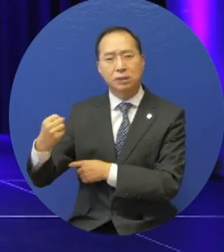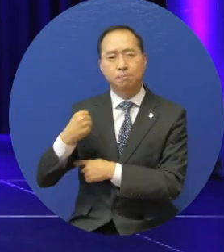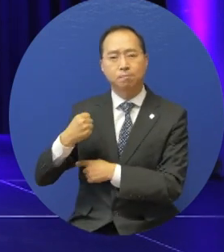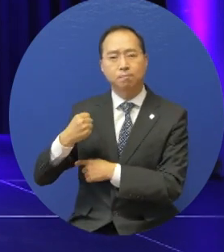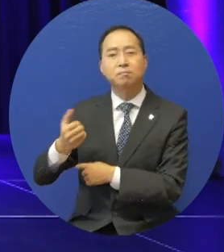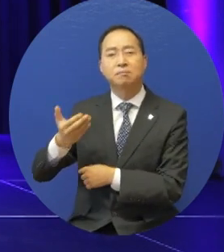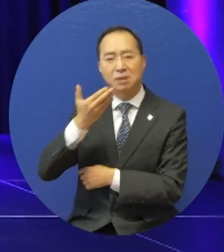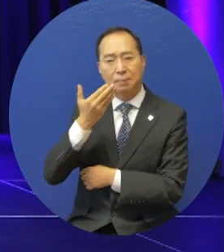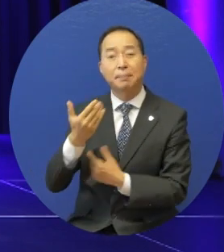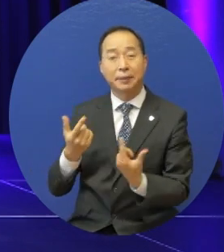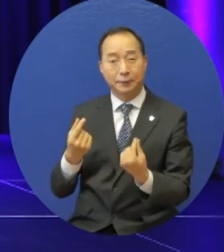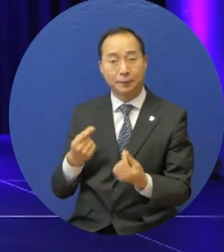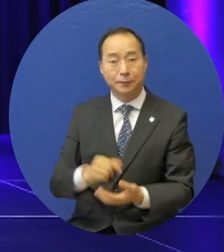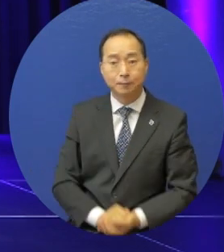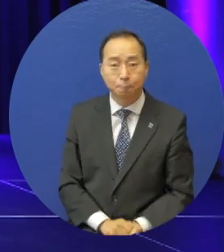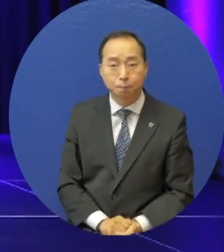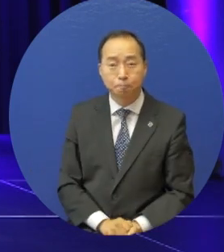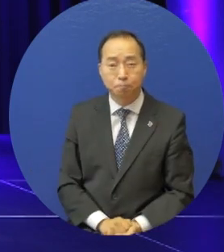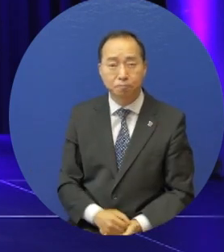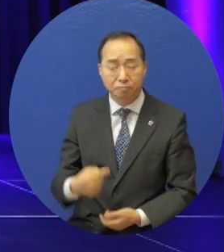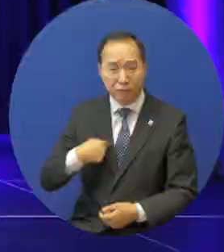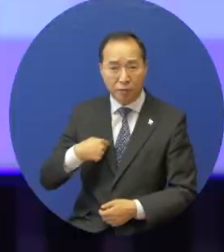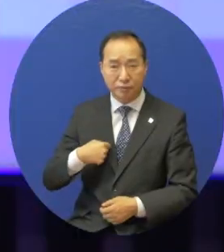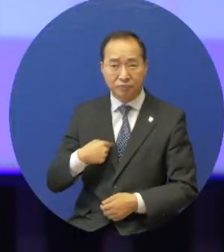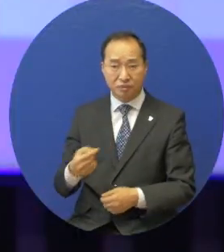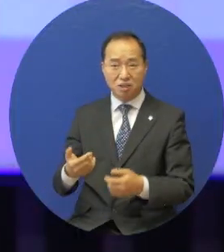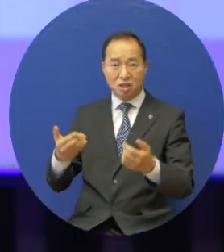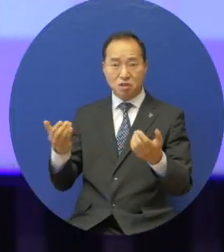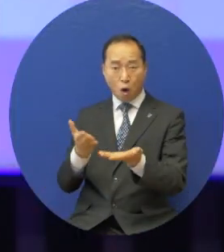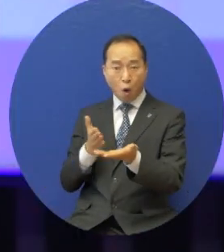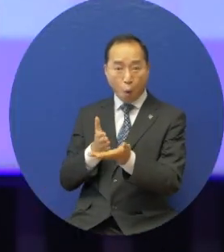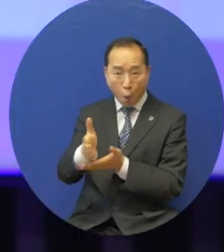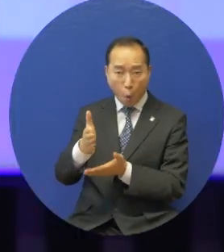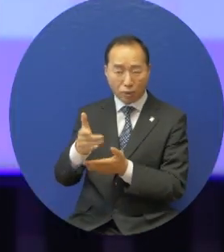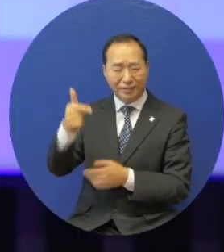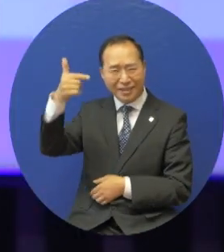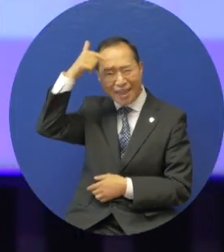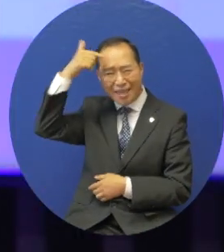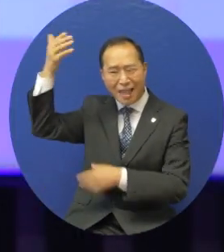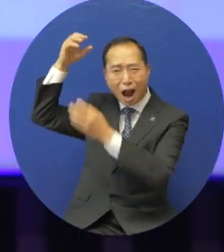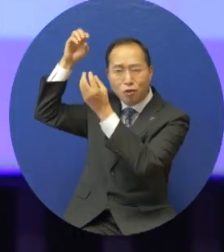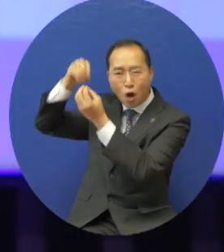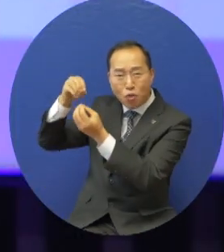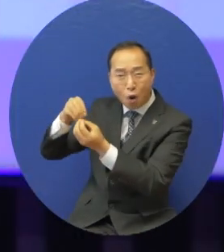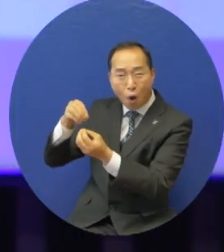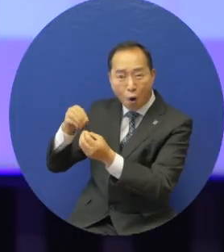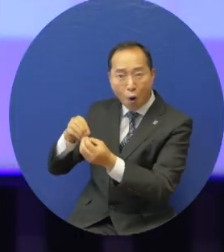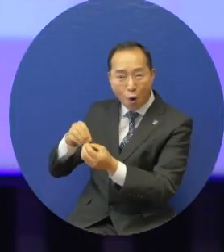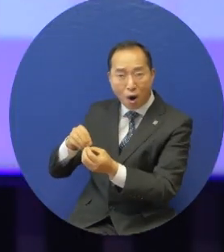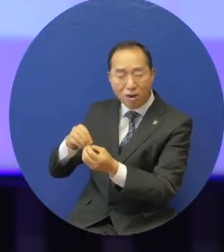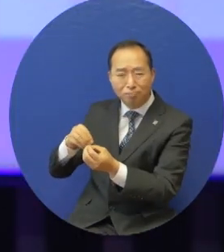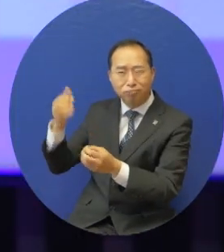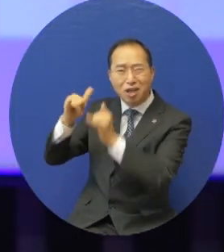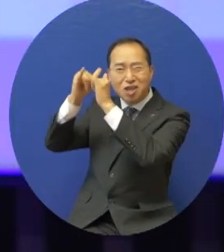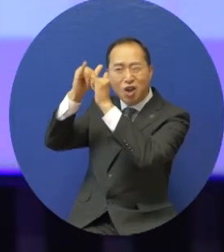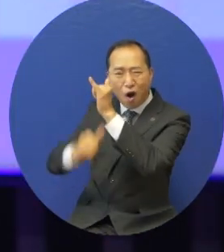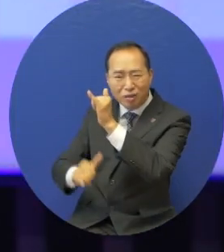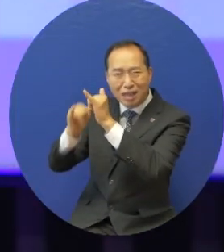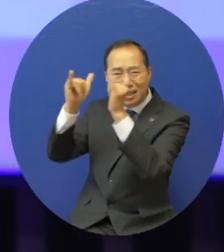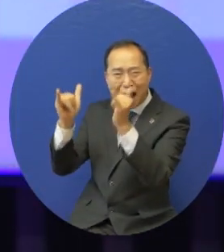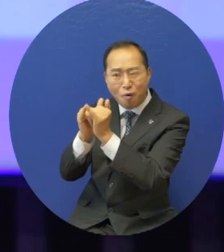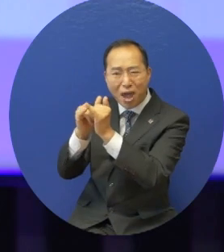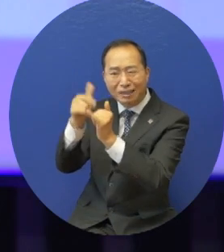여러분들은 굉장한 어떤 힘이 생길 겁니다. 저는 이제 전공이 전통시대를 전공해요. 그것도 무슨 뭐